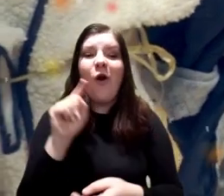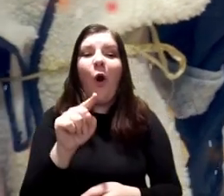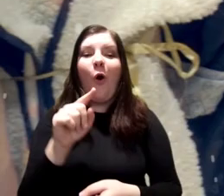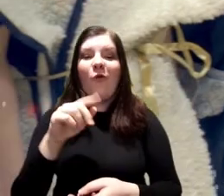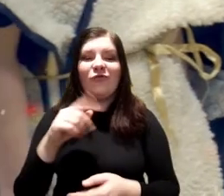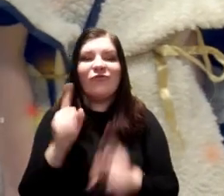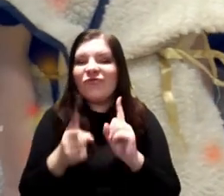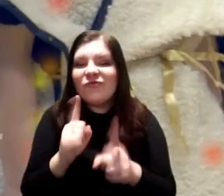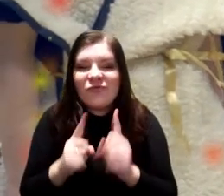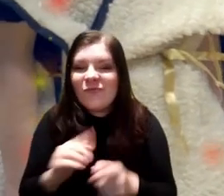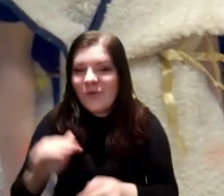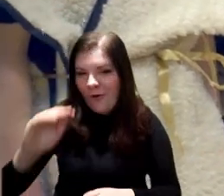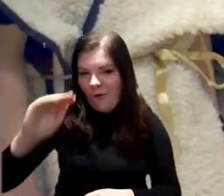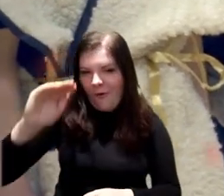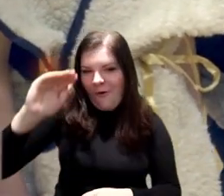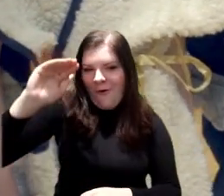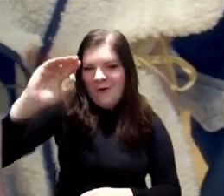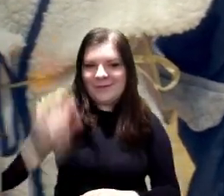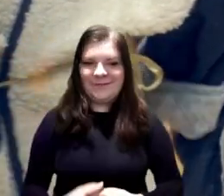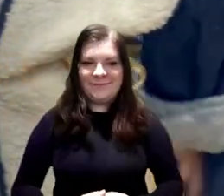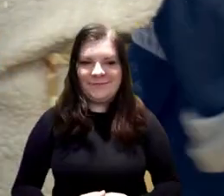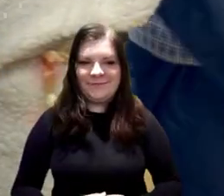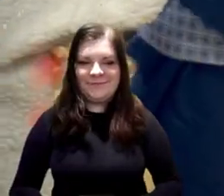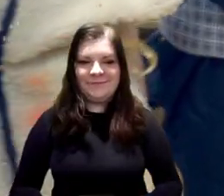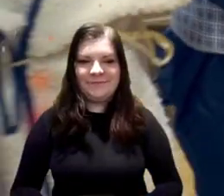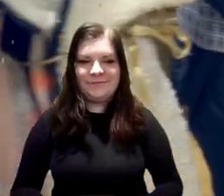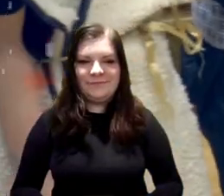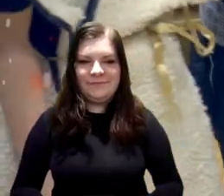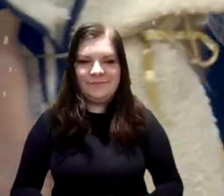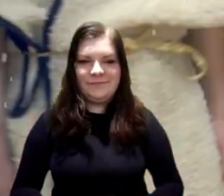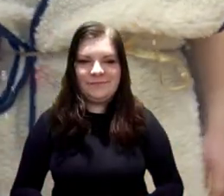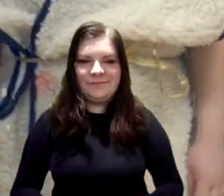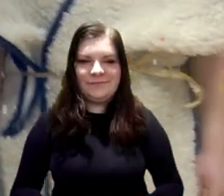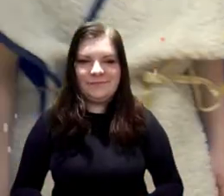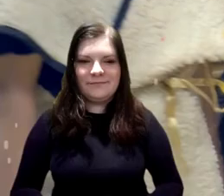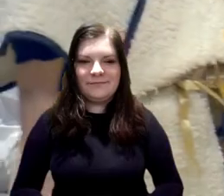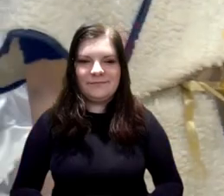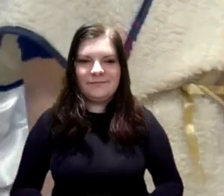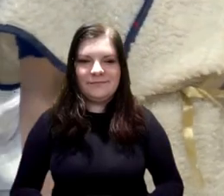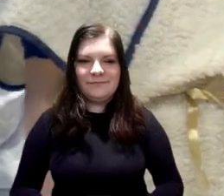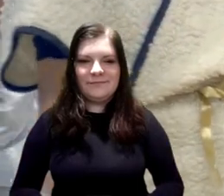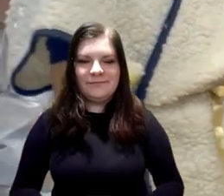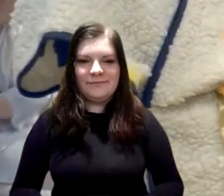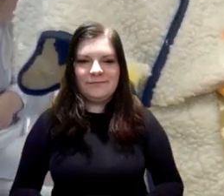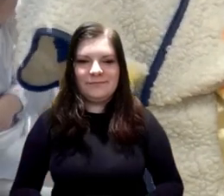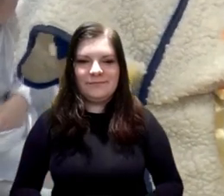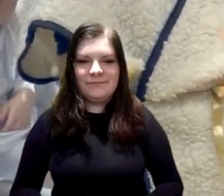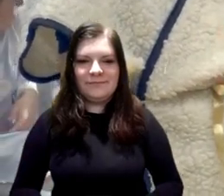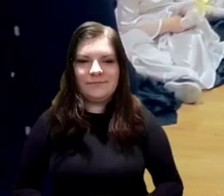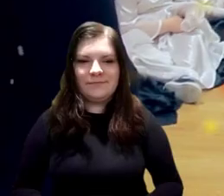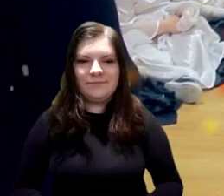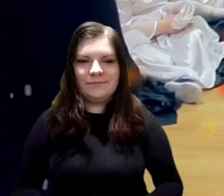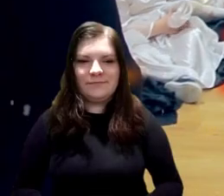bo rodzice również podjęli się tego trudu i wspierali nas w swoich działaniach. Między innymi tym, że ćwiczyli się z dziećmi w domu.